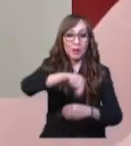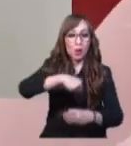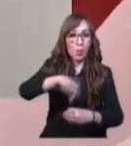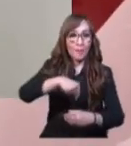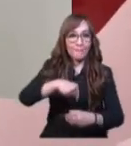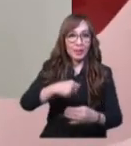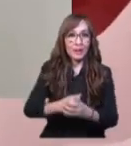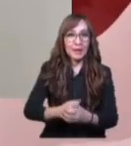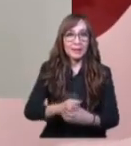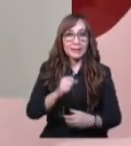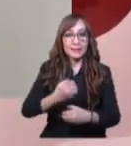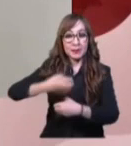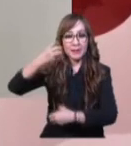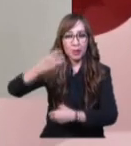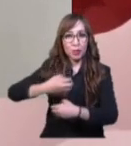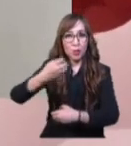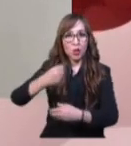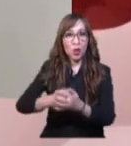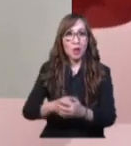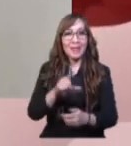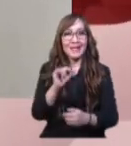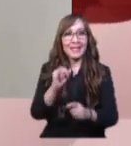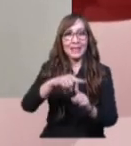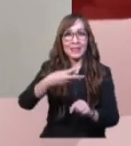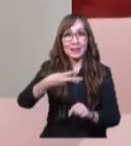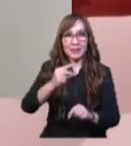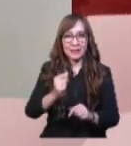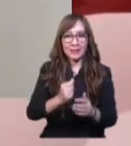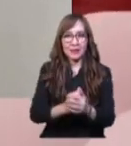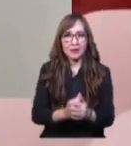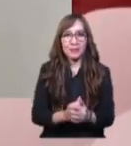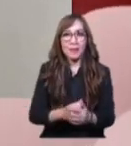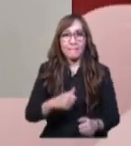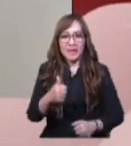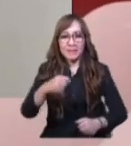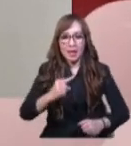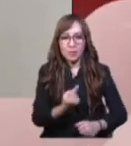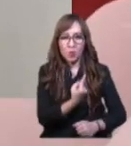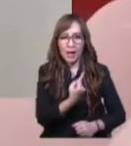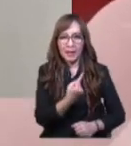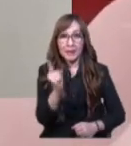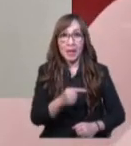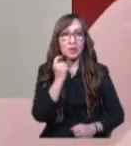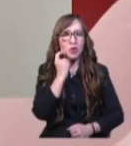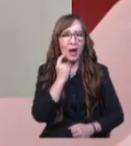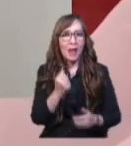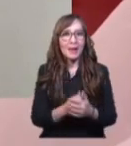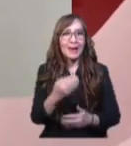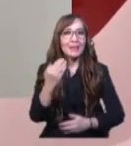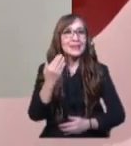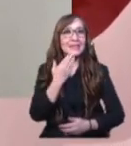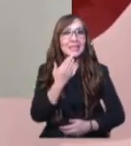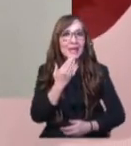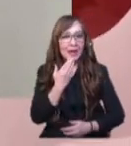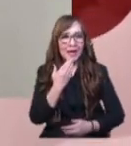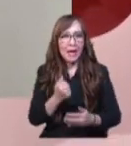Sebenarnya menjadi kreatif itu dimulai dari hal yang simpel, yaitu memahami apa yang